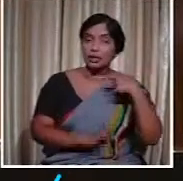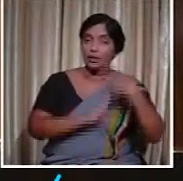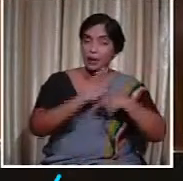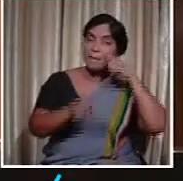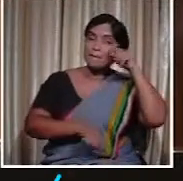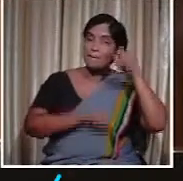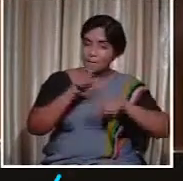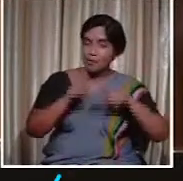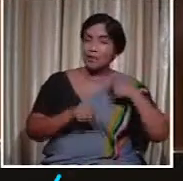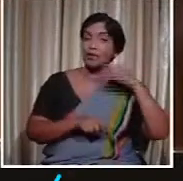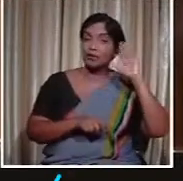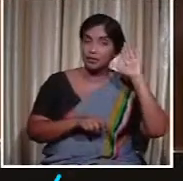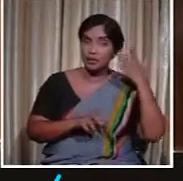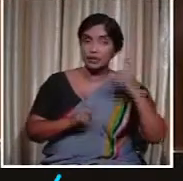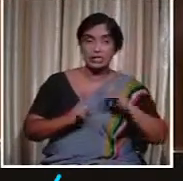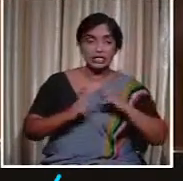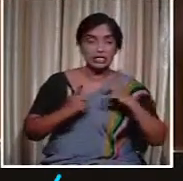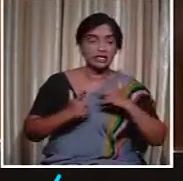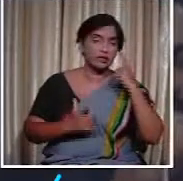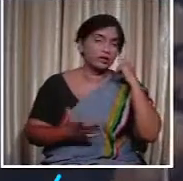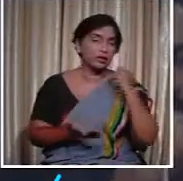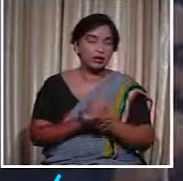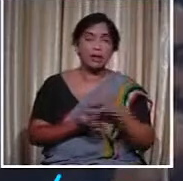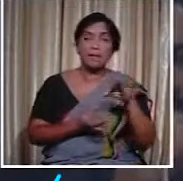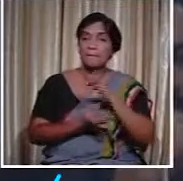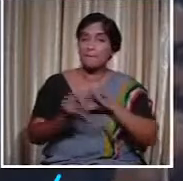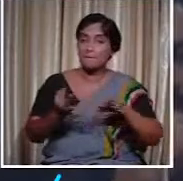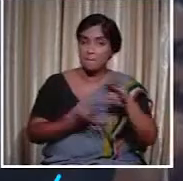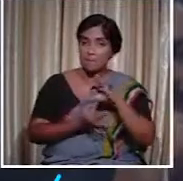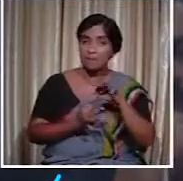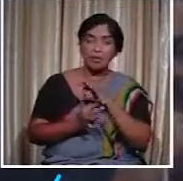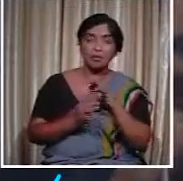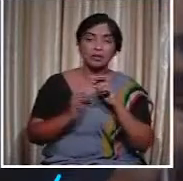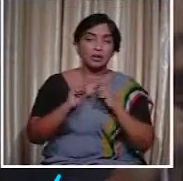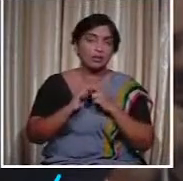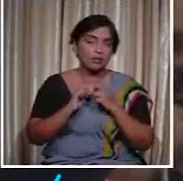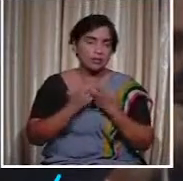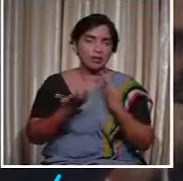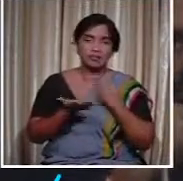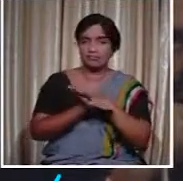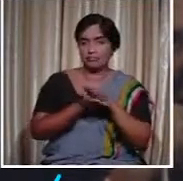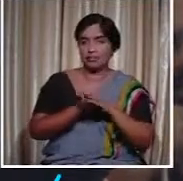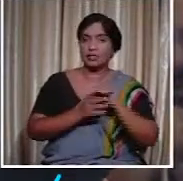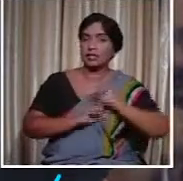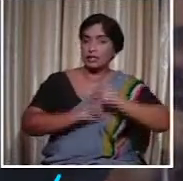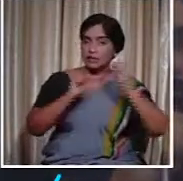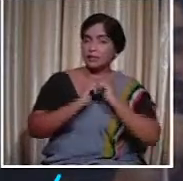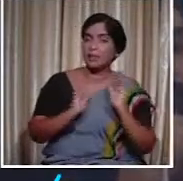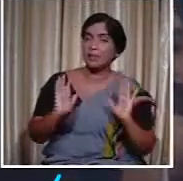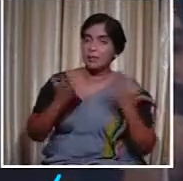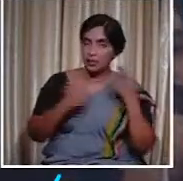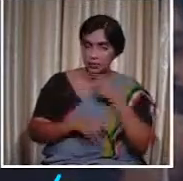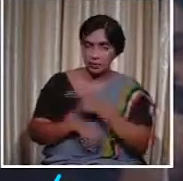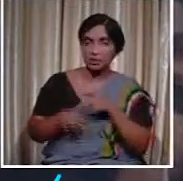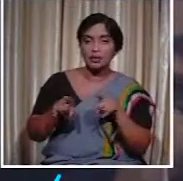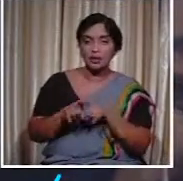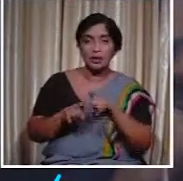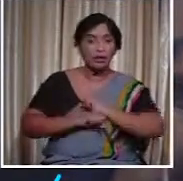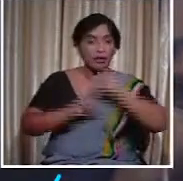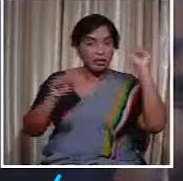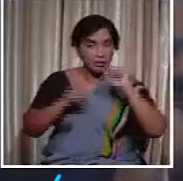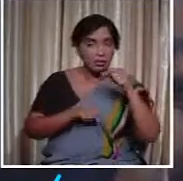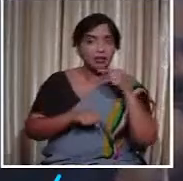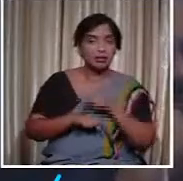janathawat visheshayenma jeevana arbudaya saha prajatantrawadi pratisanskarana illala aragalayak aarambha kara. එතකොට මේ